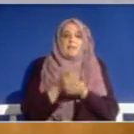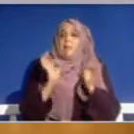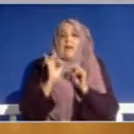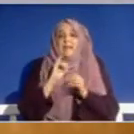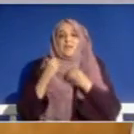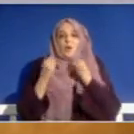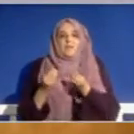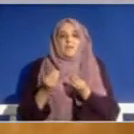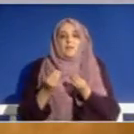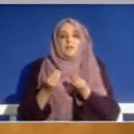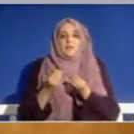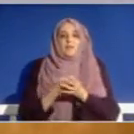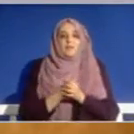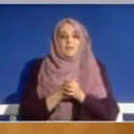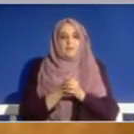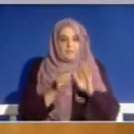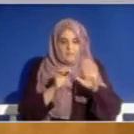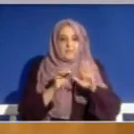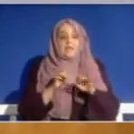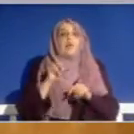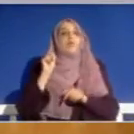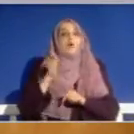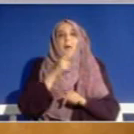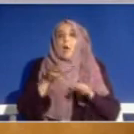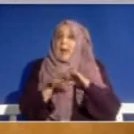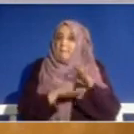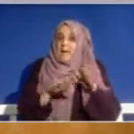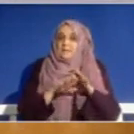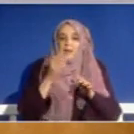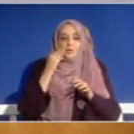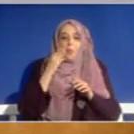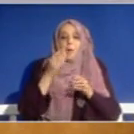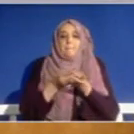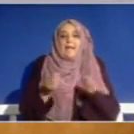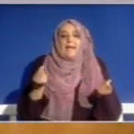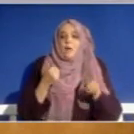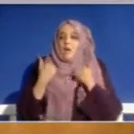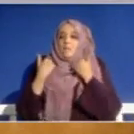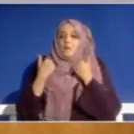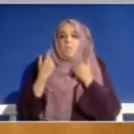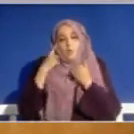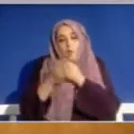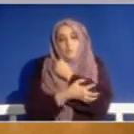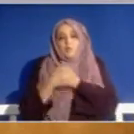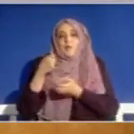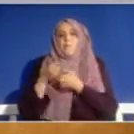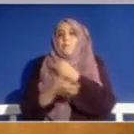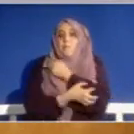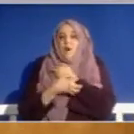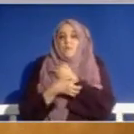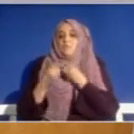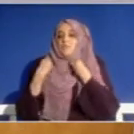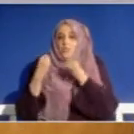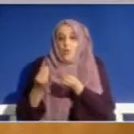العين عينا. شيخ ما كاش أن هاي هاي هاي قلت لك الأصل هو هذا. نعم. لكن إذا كان الفقير خاصة نظرك في المدن،